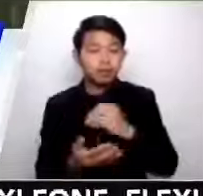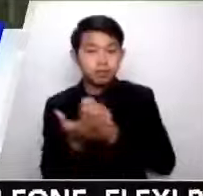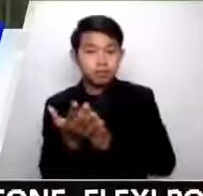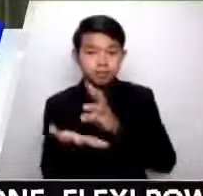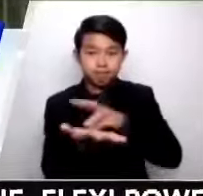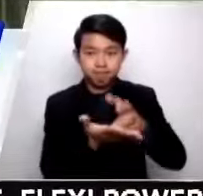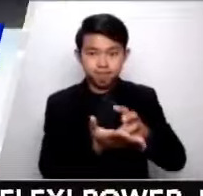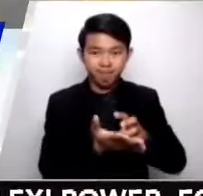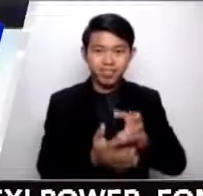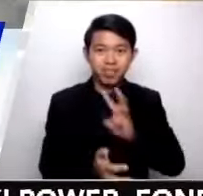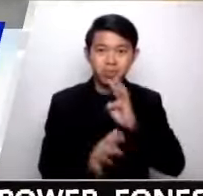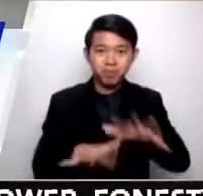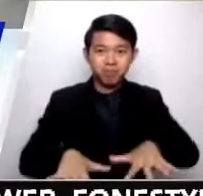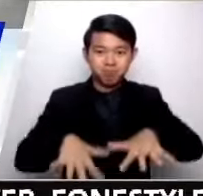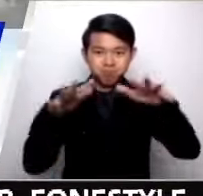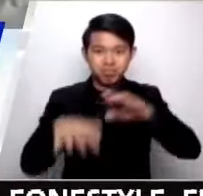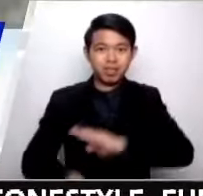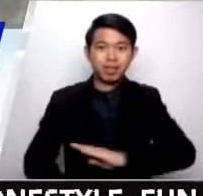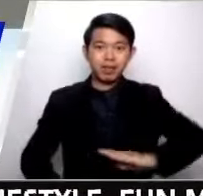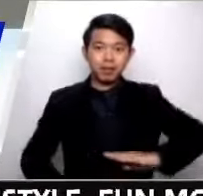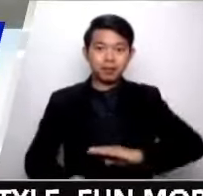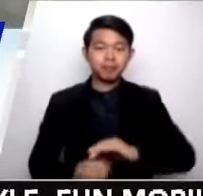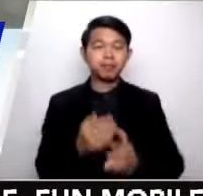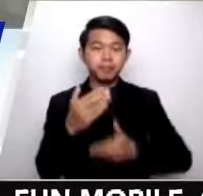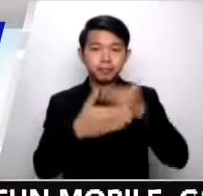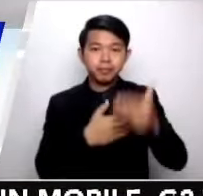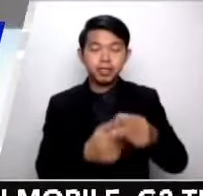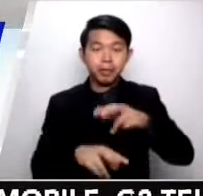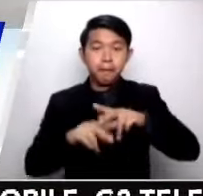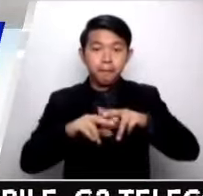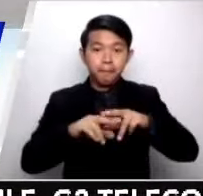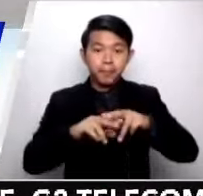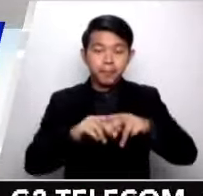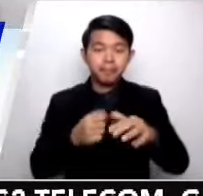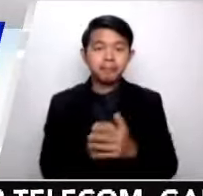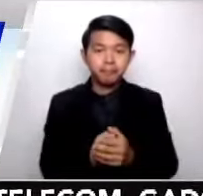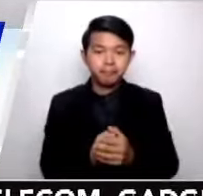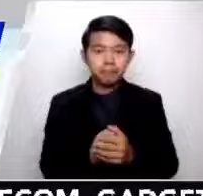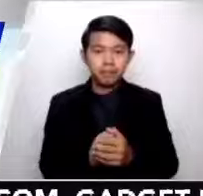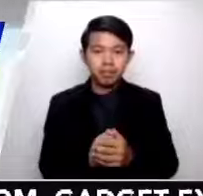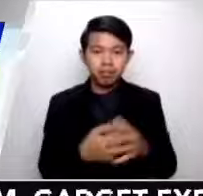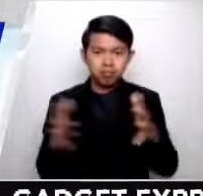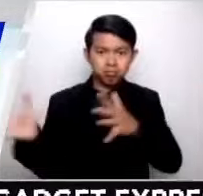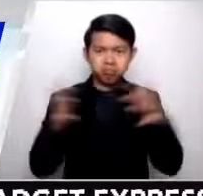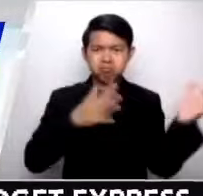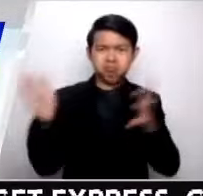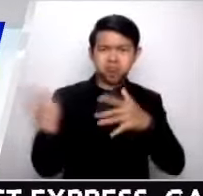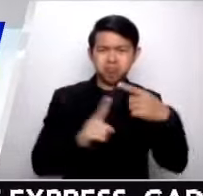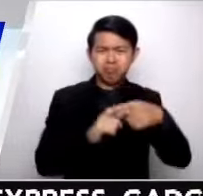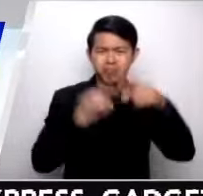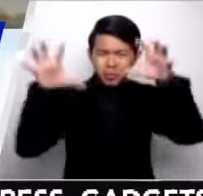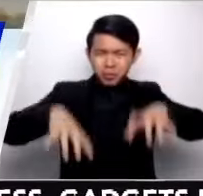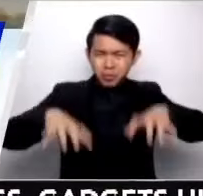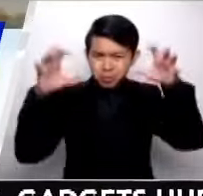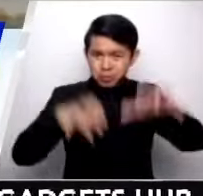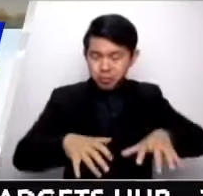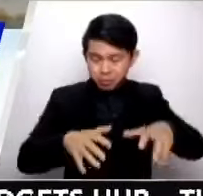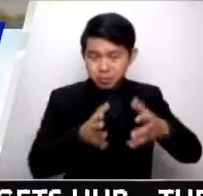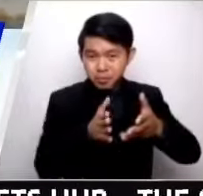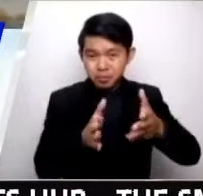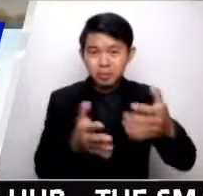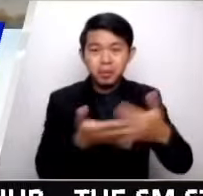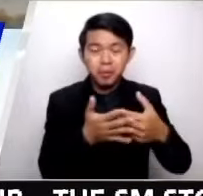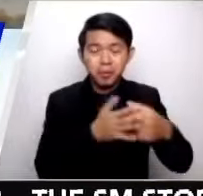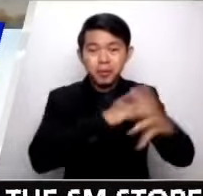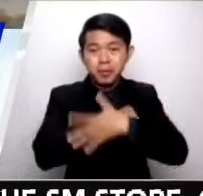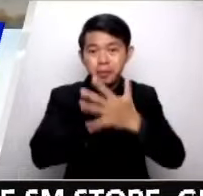City, Pangasinan, inabot ng storm surge o daluyong ang kalsada malapit sa Tondaliga Beach. Nagkalat din